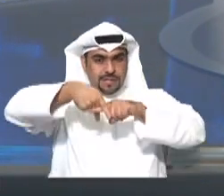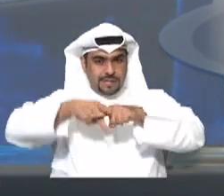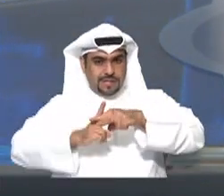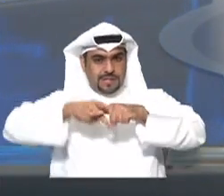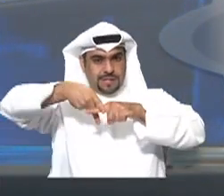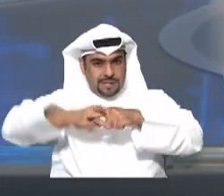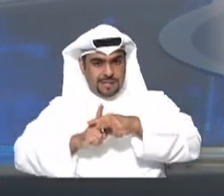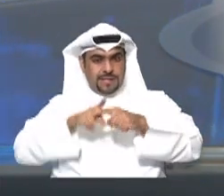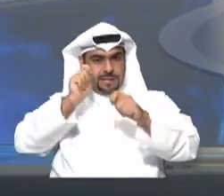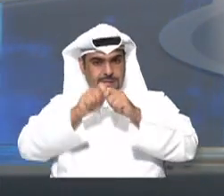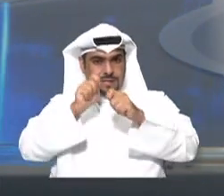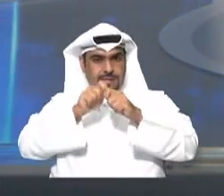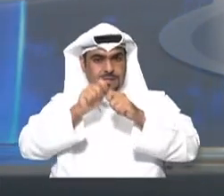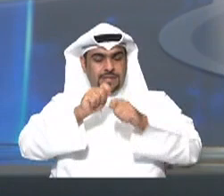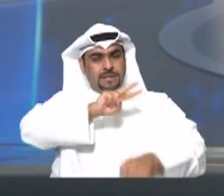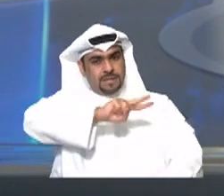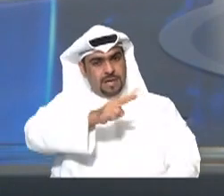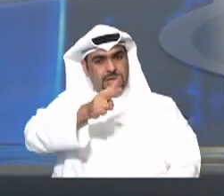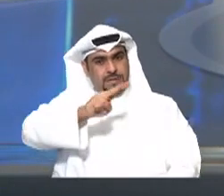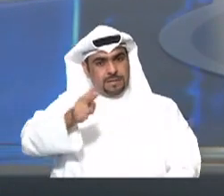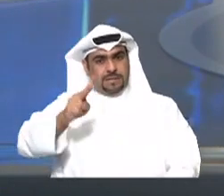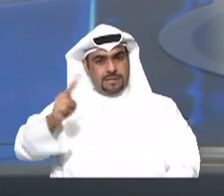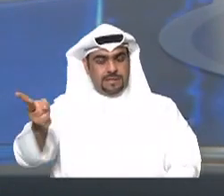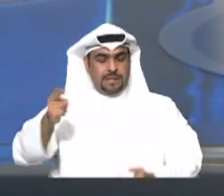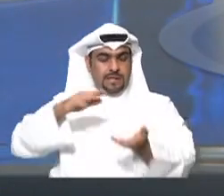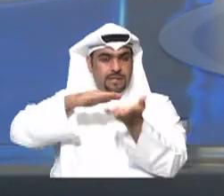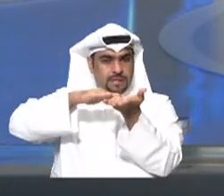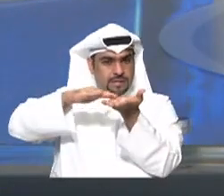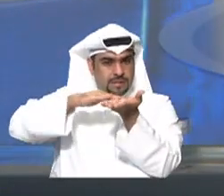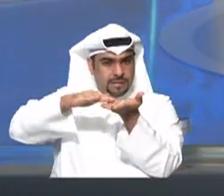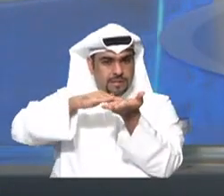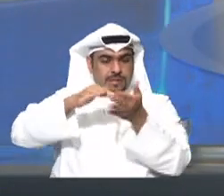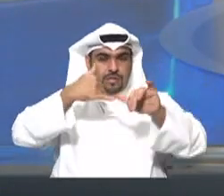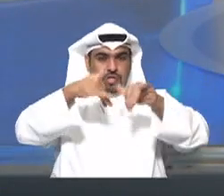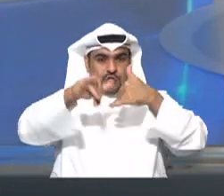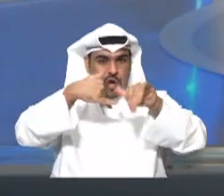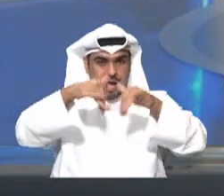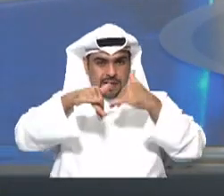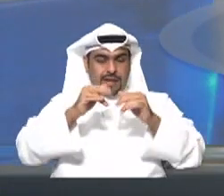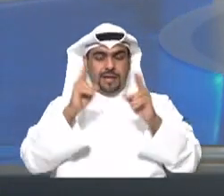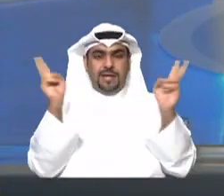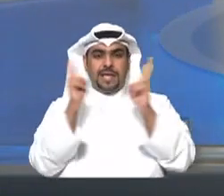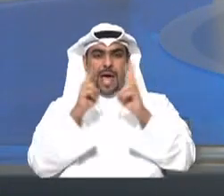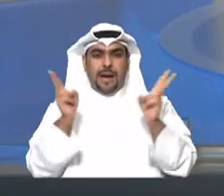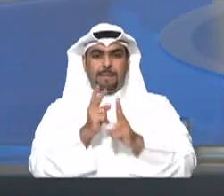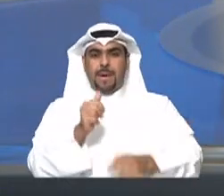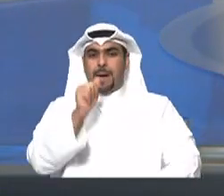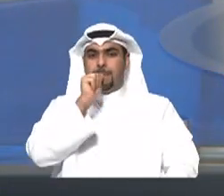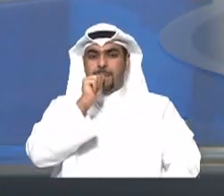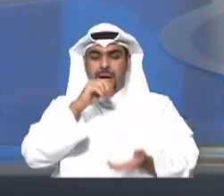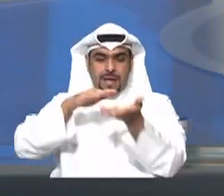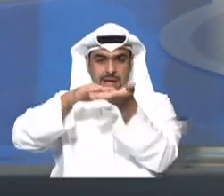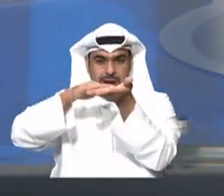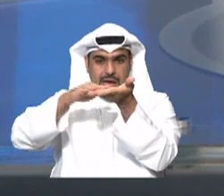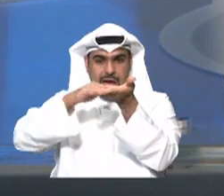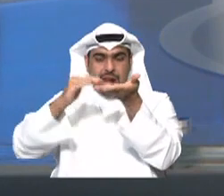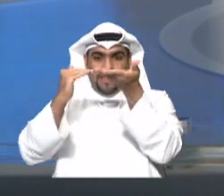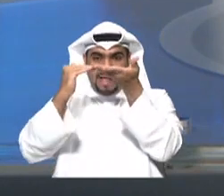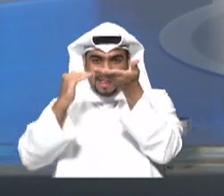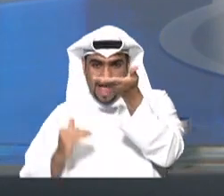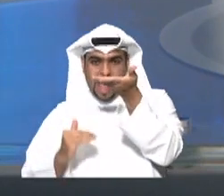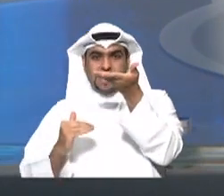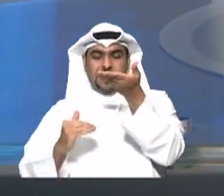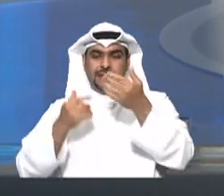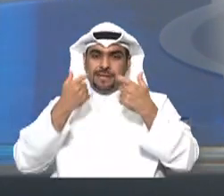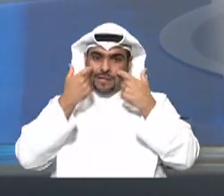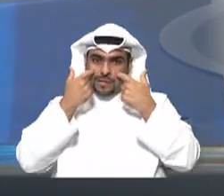في وزارة الأشغال العامة إلى فك التشابك مع الجهات المعنية الأخرى في الدولة في سبيل إنجاز مشاريع صيانة البنى